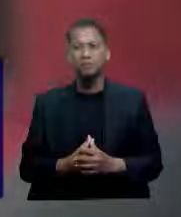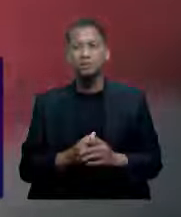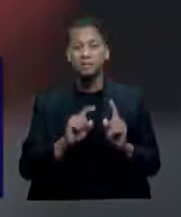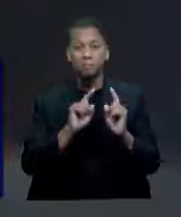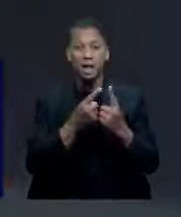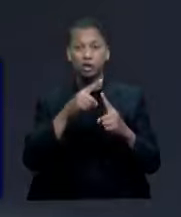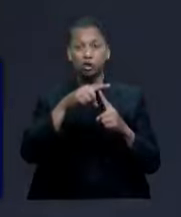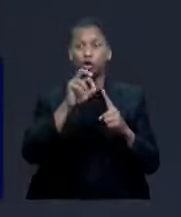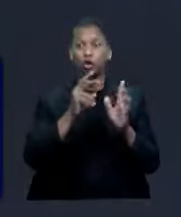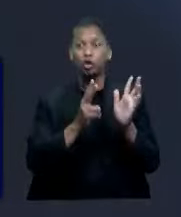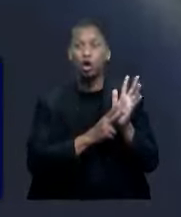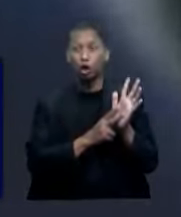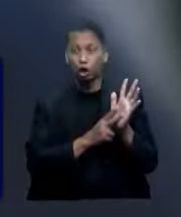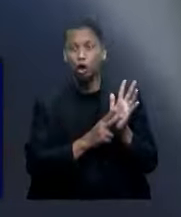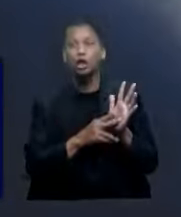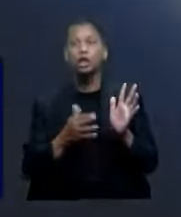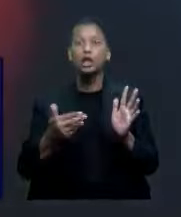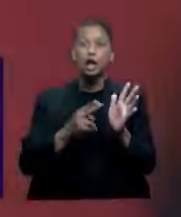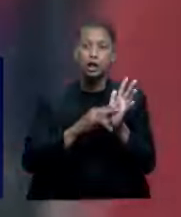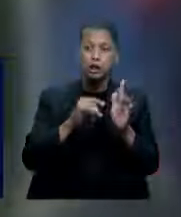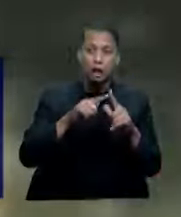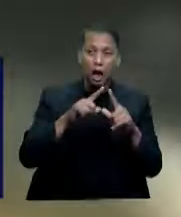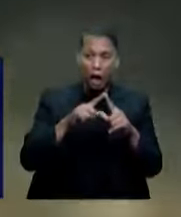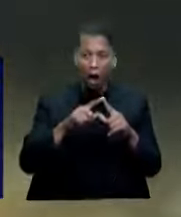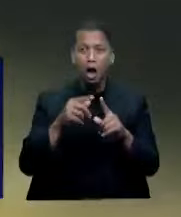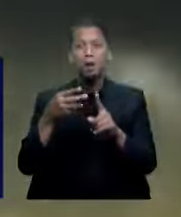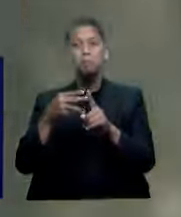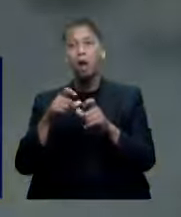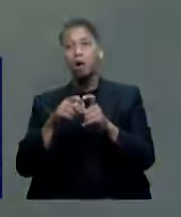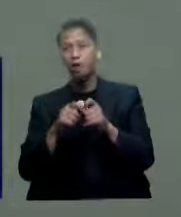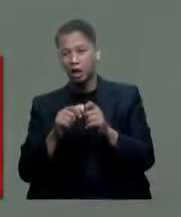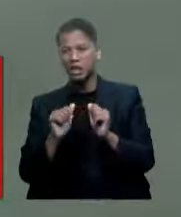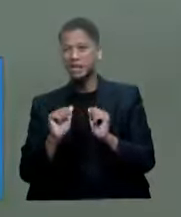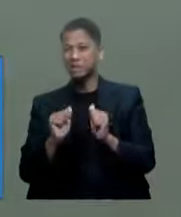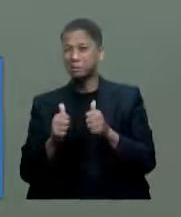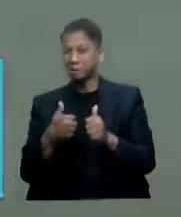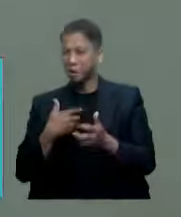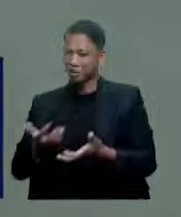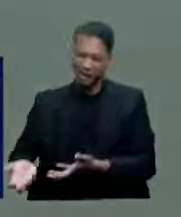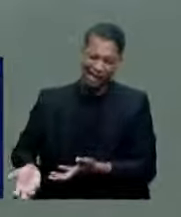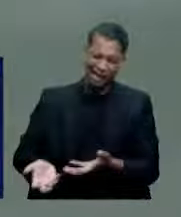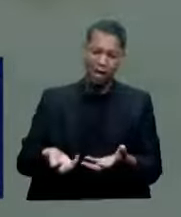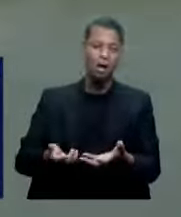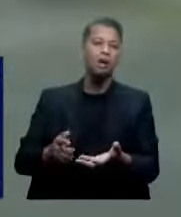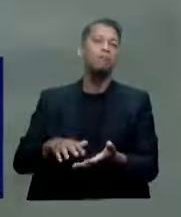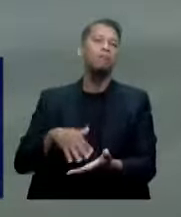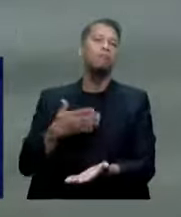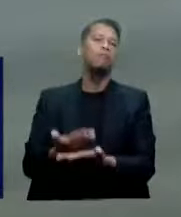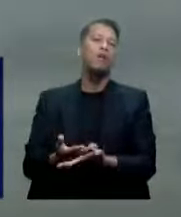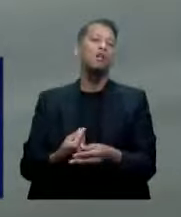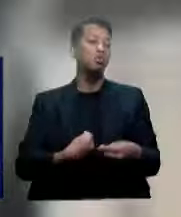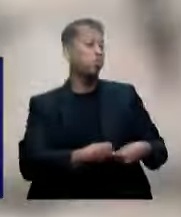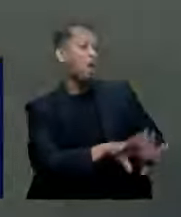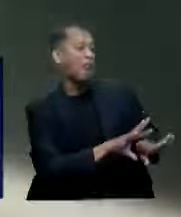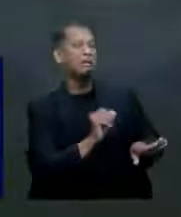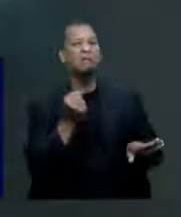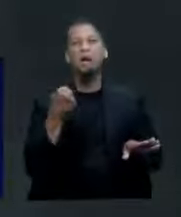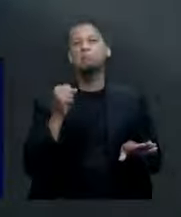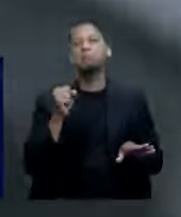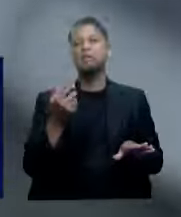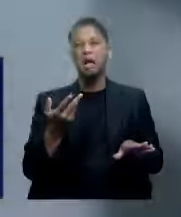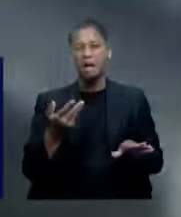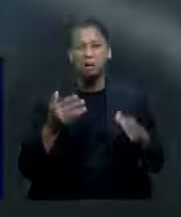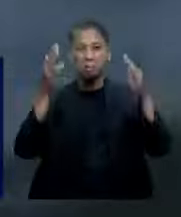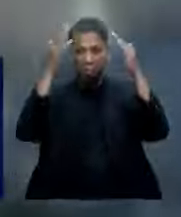nila, bawal, dan ikan emas yang siap panen pun mati dan tidak laku dijual. Hal ini mengakibatkan petani ikan